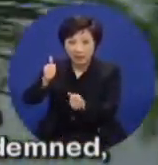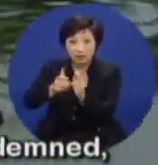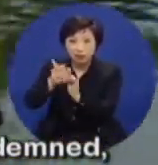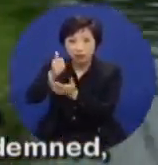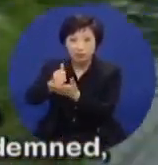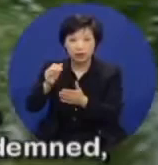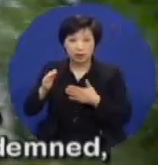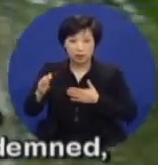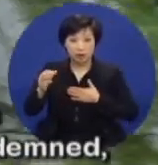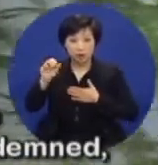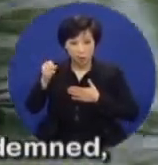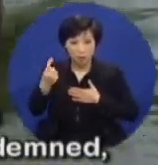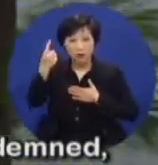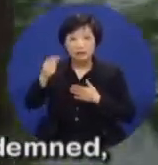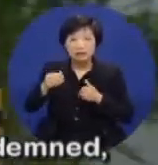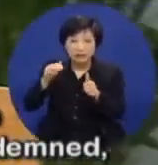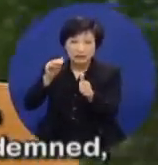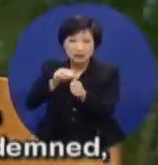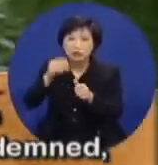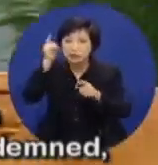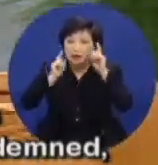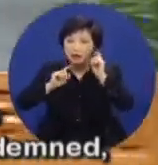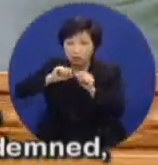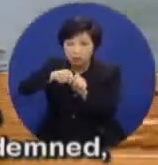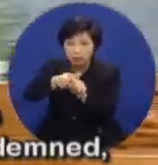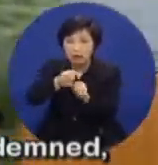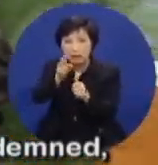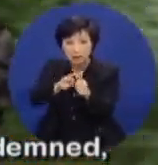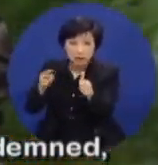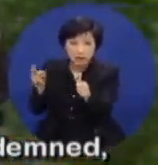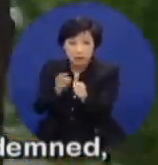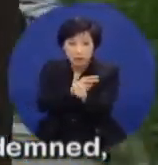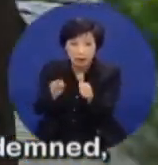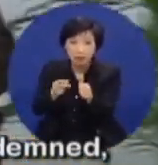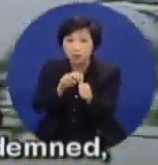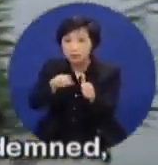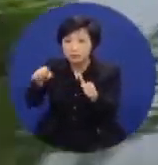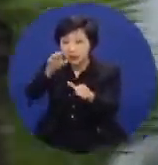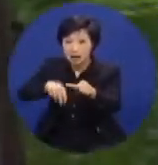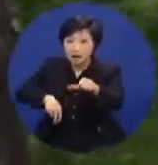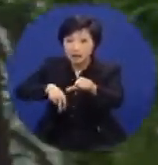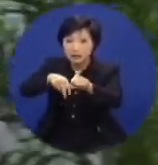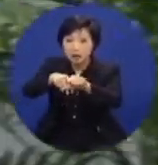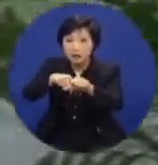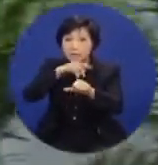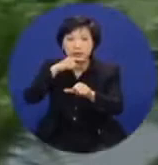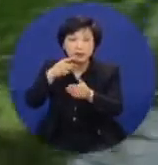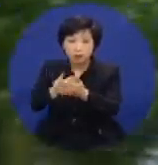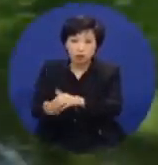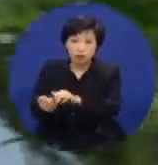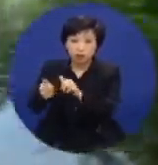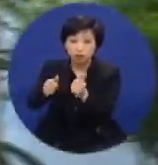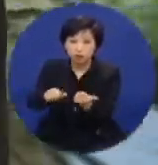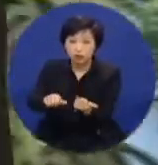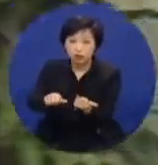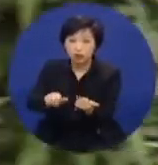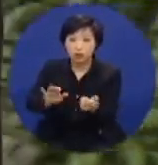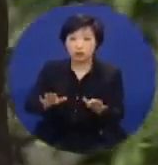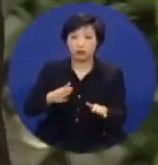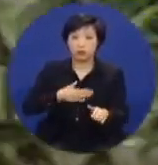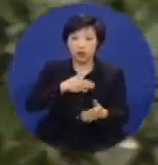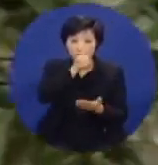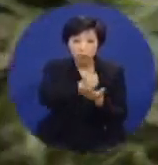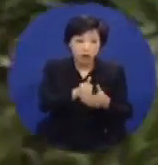미 진리 고상하고 중기 해봤고 채찍에 맞고 십자가에 비교 쭉 어서 제와